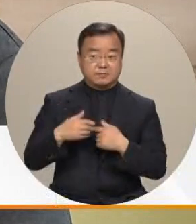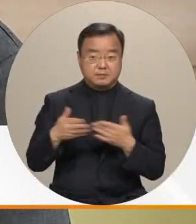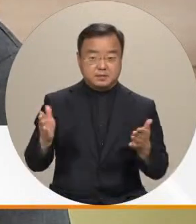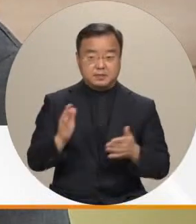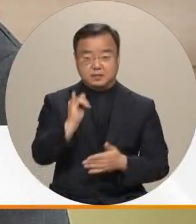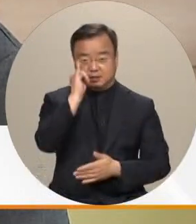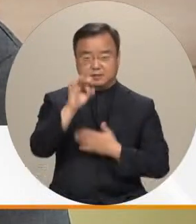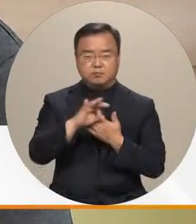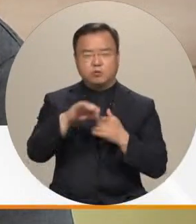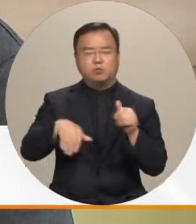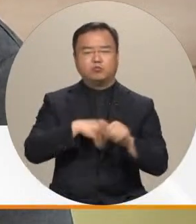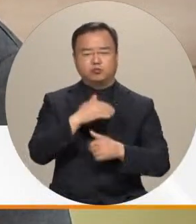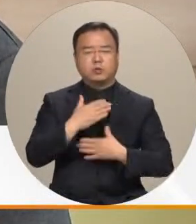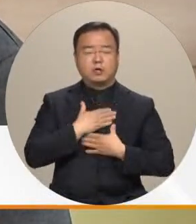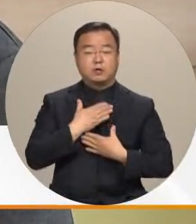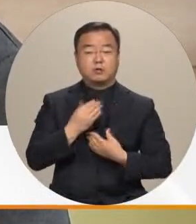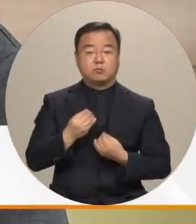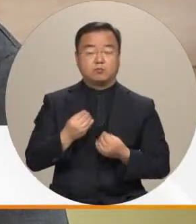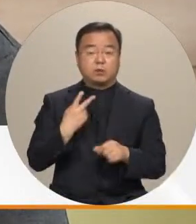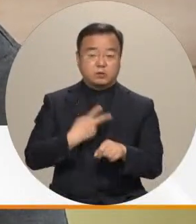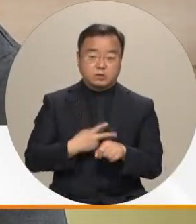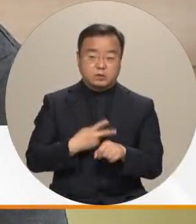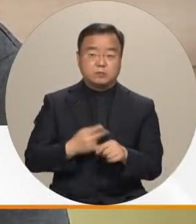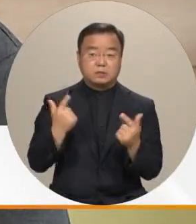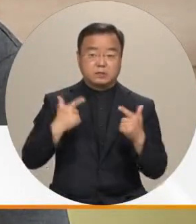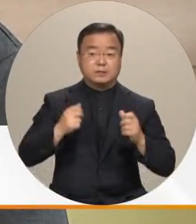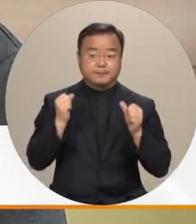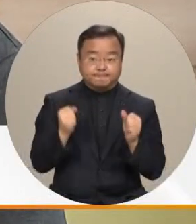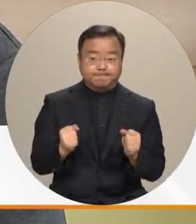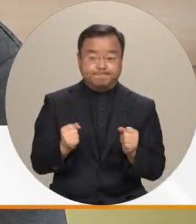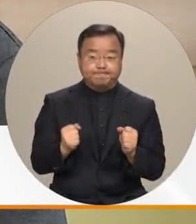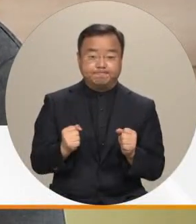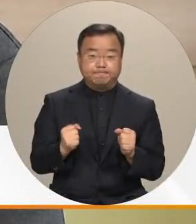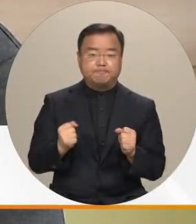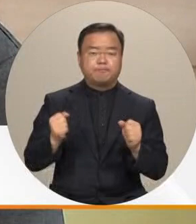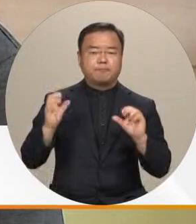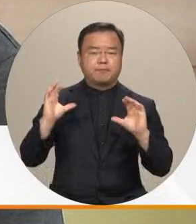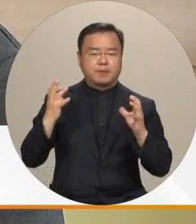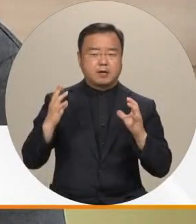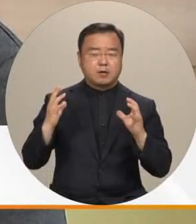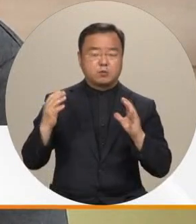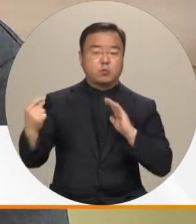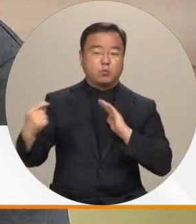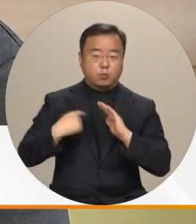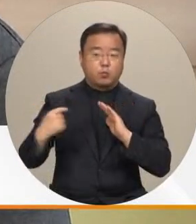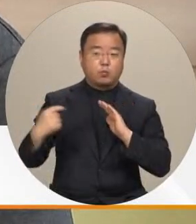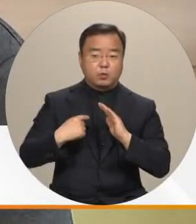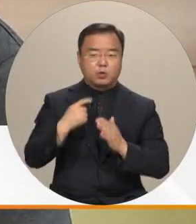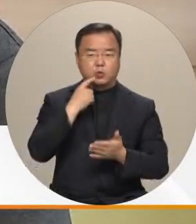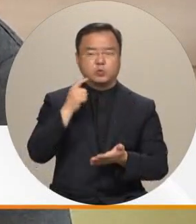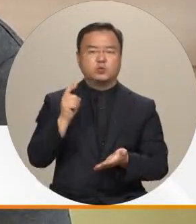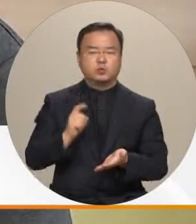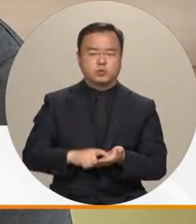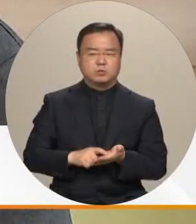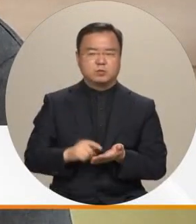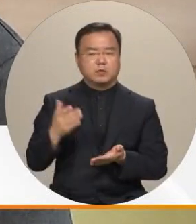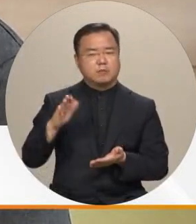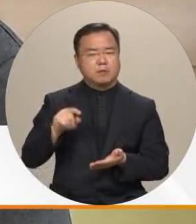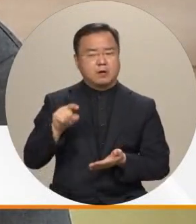분위기도 안정되고 늘 선생님이 상주하고 있다고 한다면 아이들도 쉽게 올 수 있는데 위클래스가